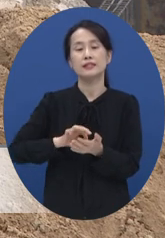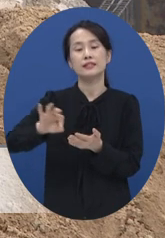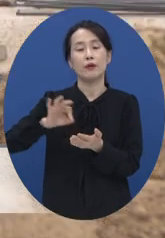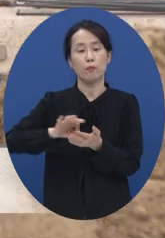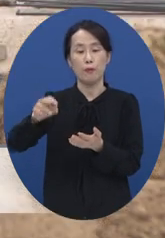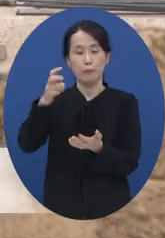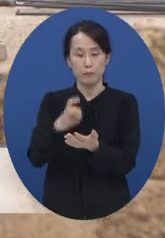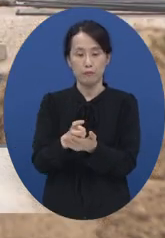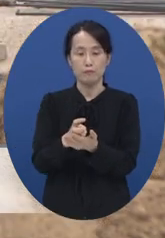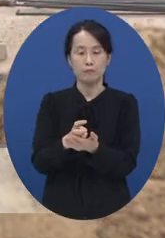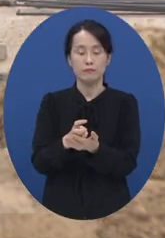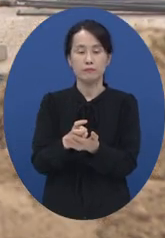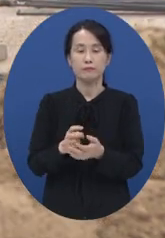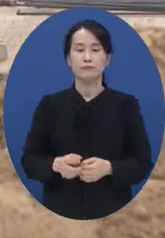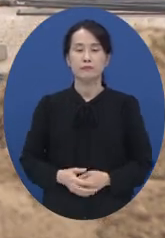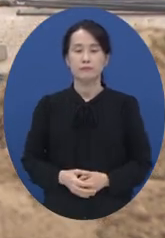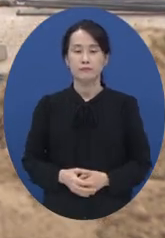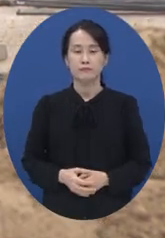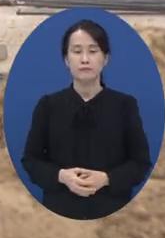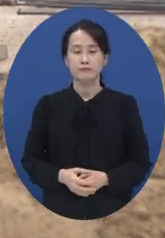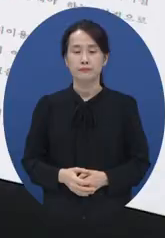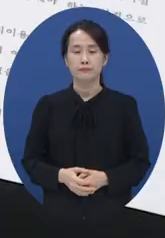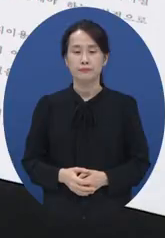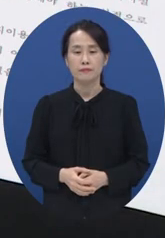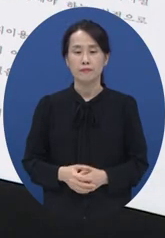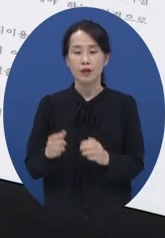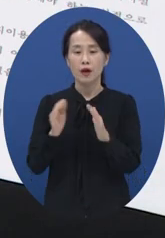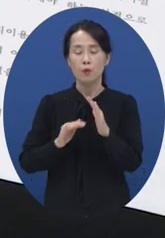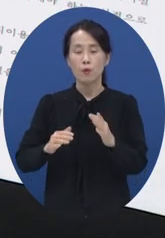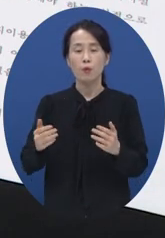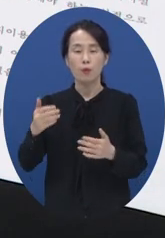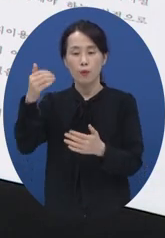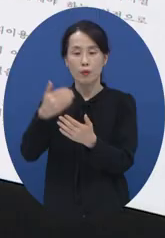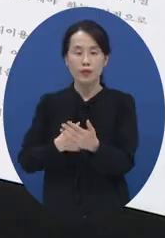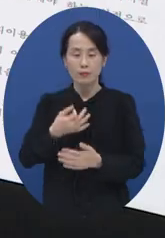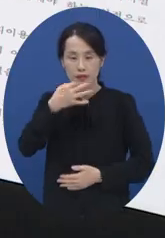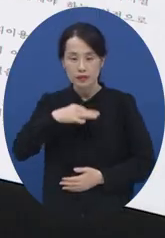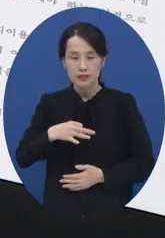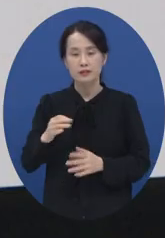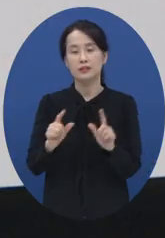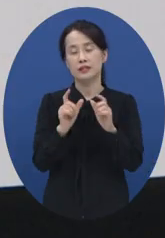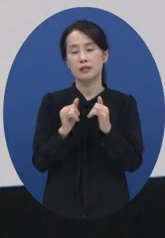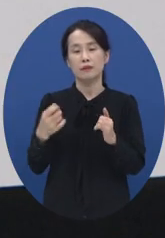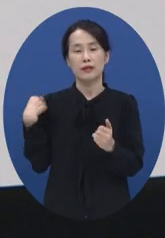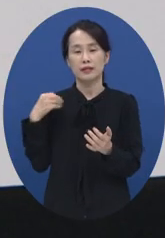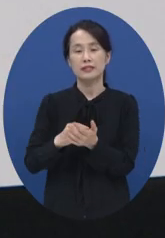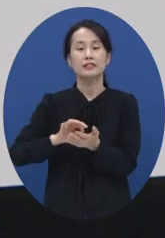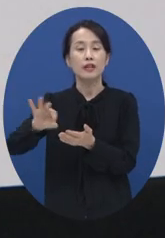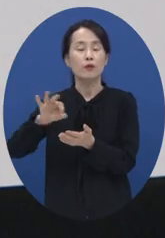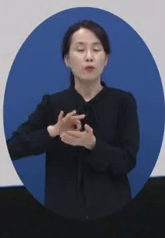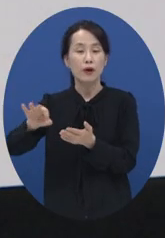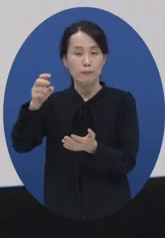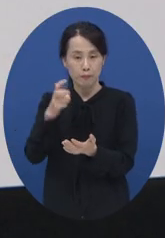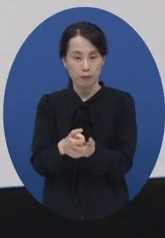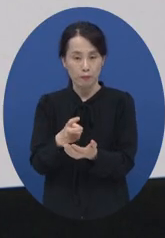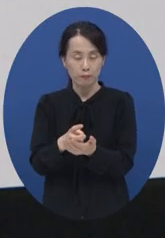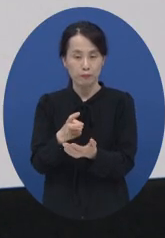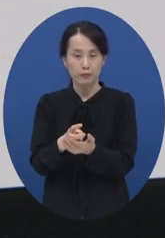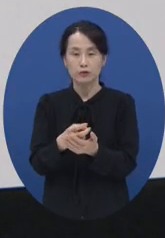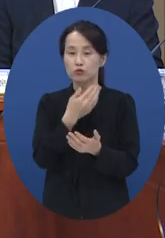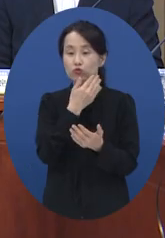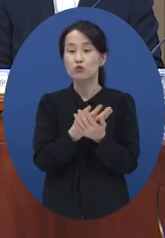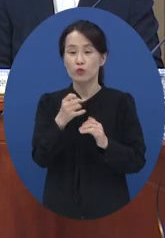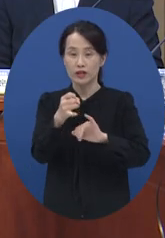개발이 도민 회원제를 적용할 예정입니다 00 개발 이익을 주민에게 화라는 3도로 민선 시계형 기도의 핵심 공약